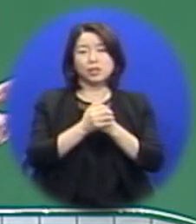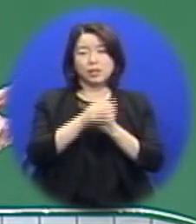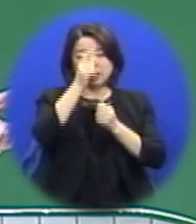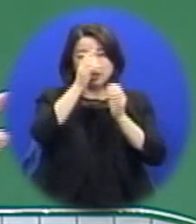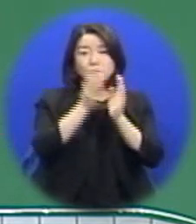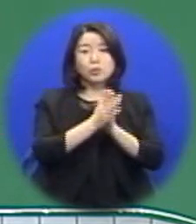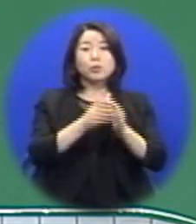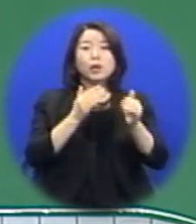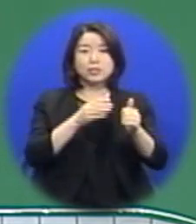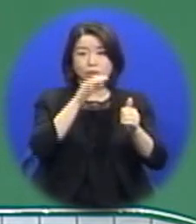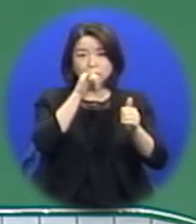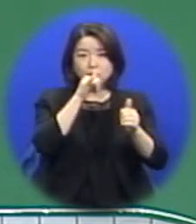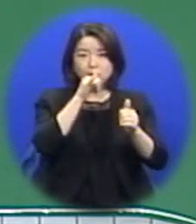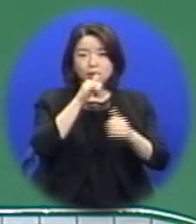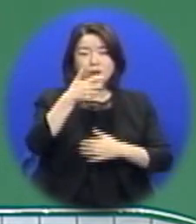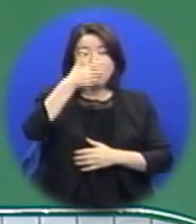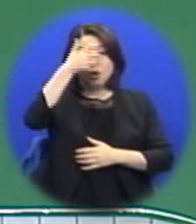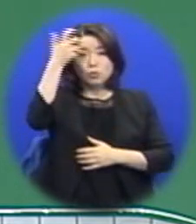그렇게 이루어졌어요.